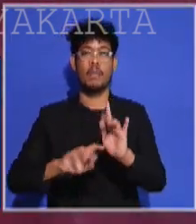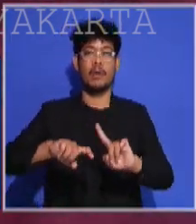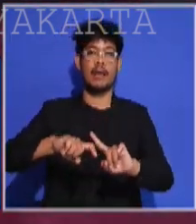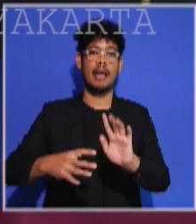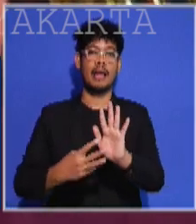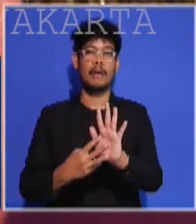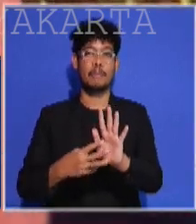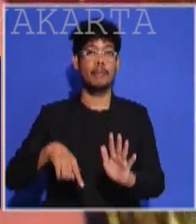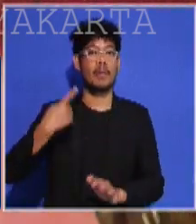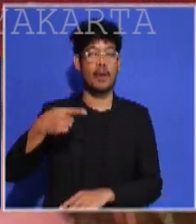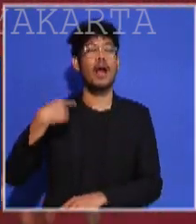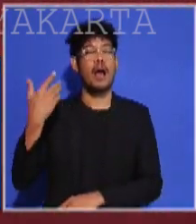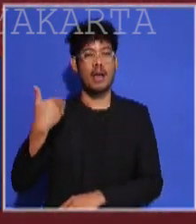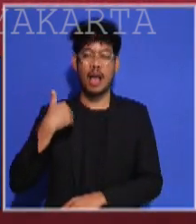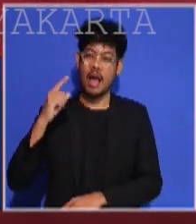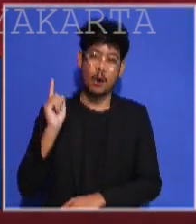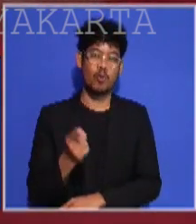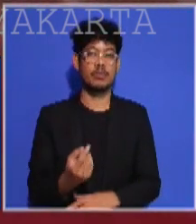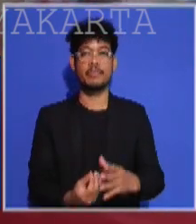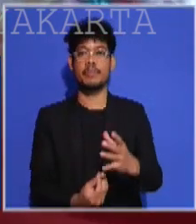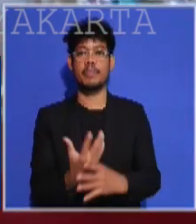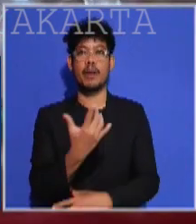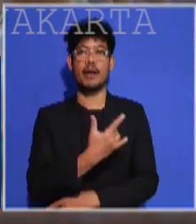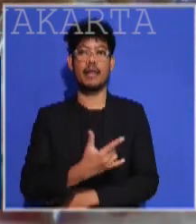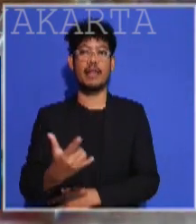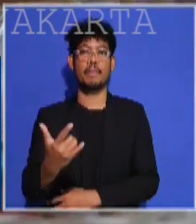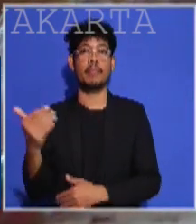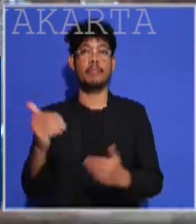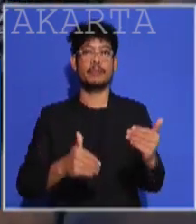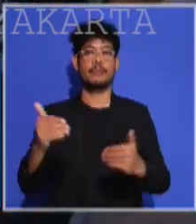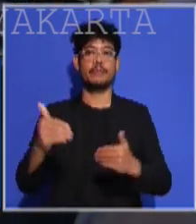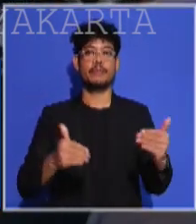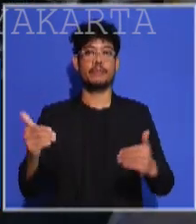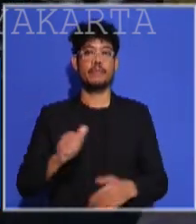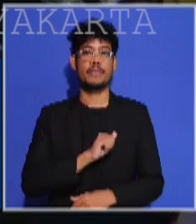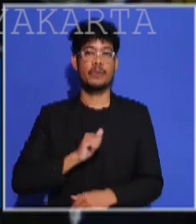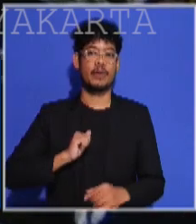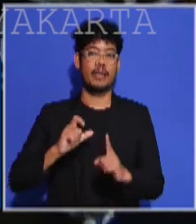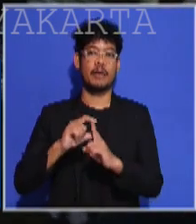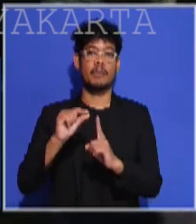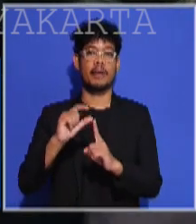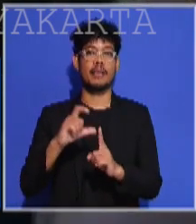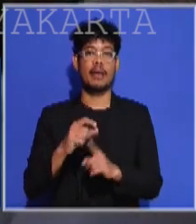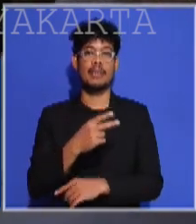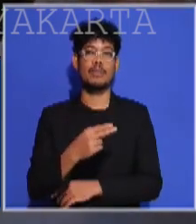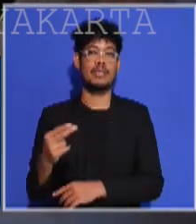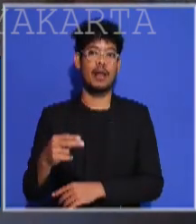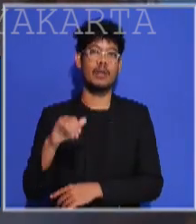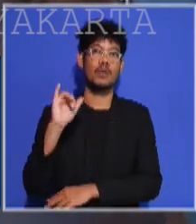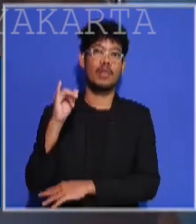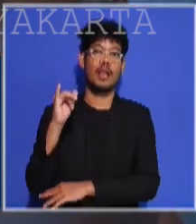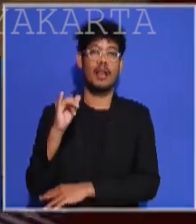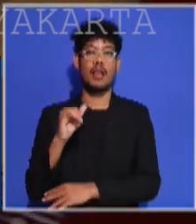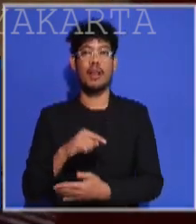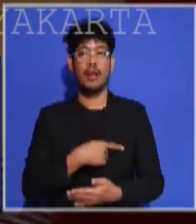ada dan berkembang hadir di acara milad Mas Wira tersebut anggota DPD R dari Daerah Istimewa Yogyakarta yang terpilih Ahmad